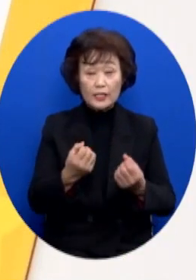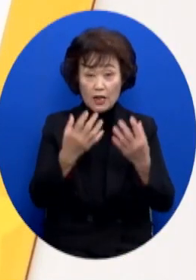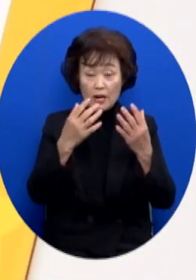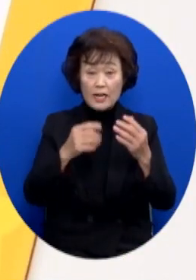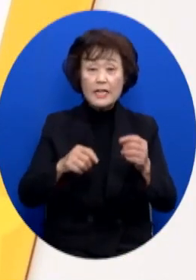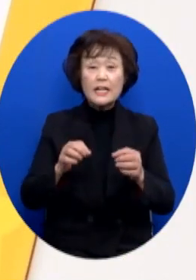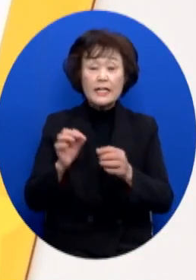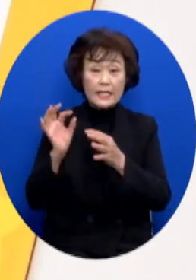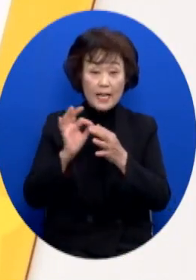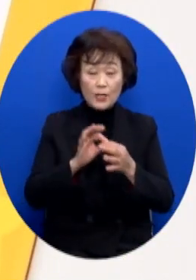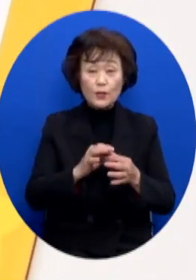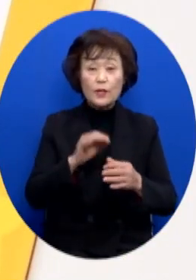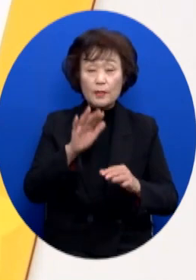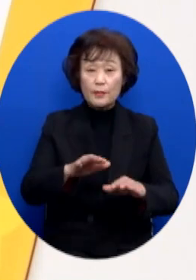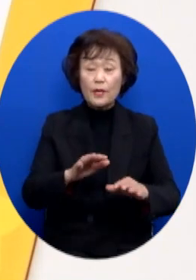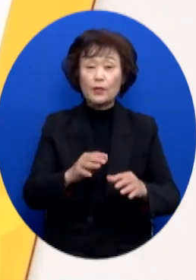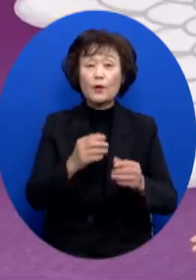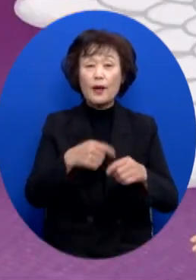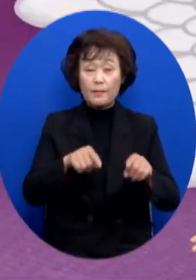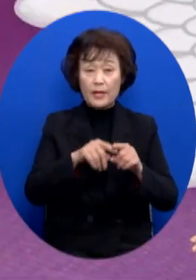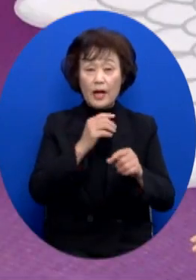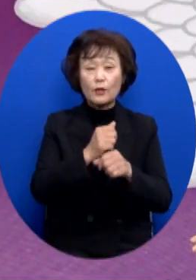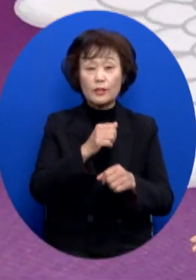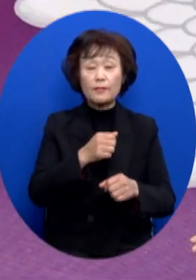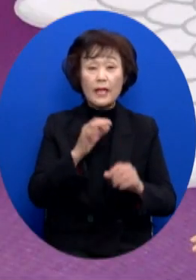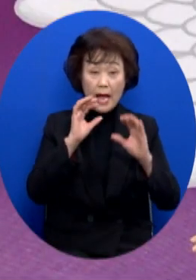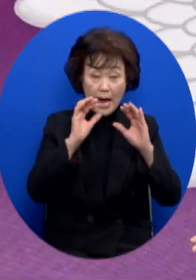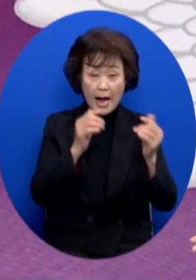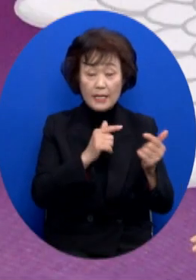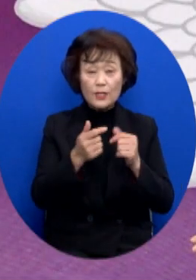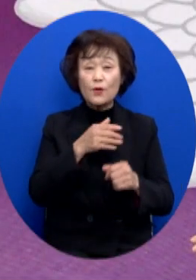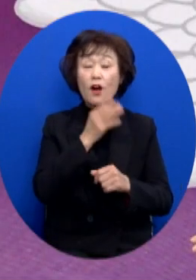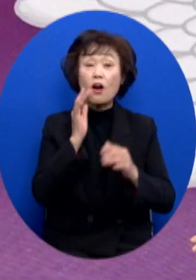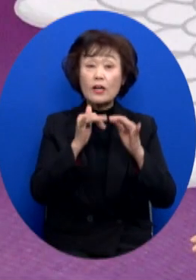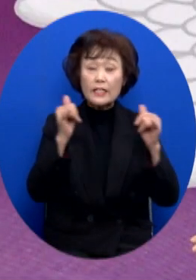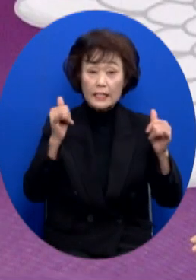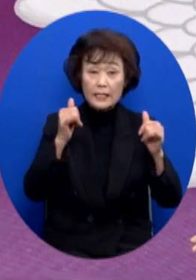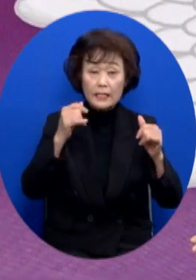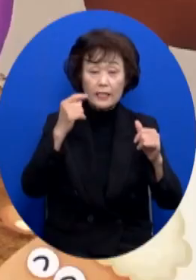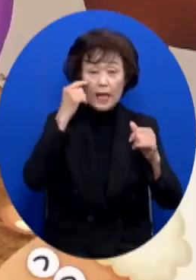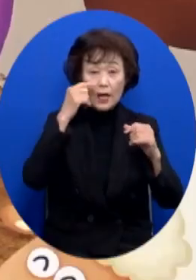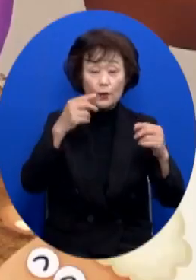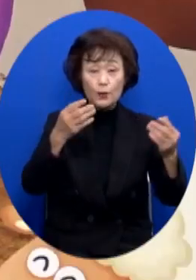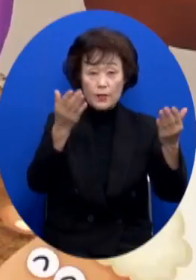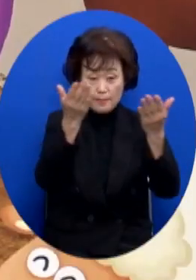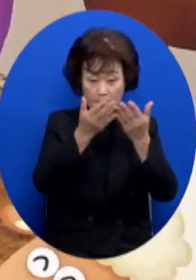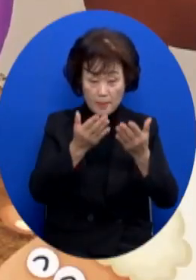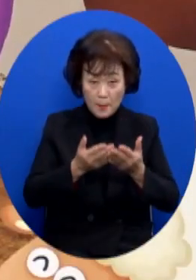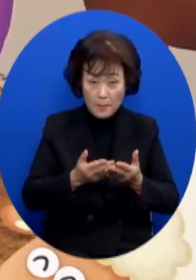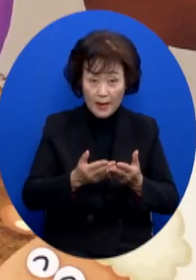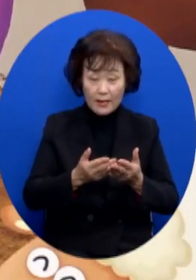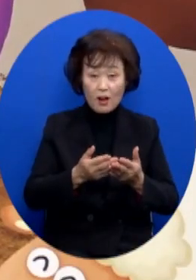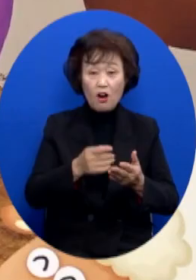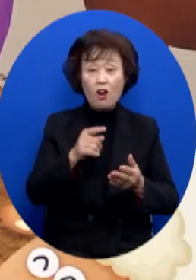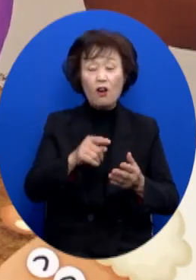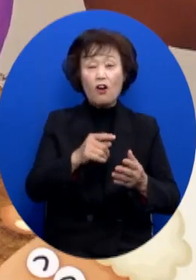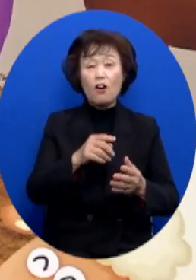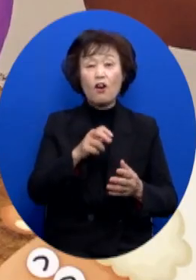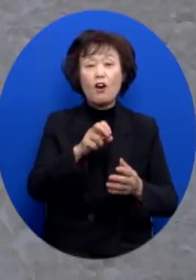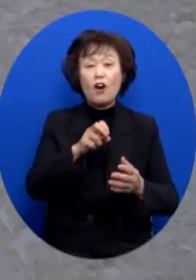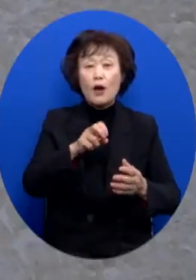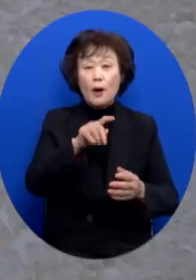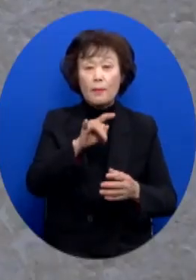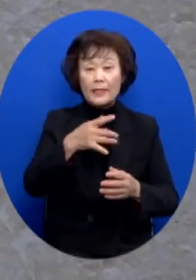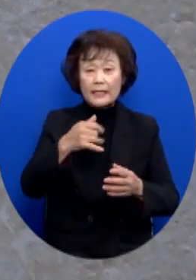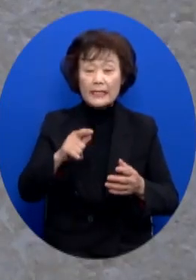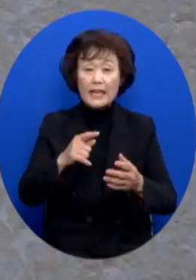한국장로교 출판사는 어린이와 시니어의 눈높이에 맞춰 기독 작가 램브란트의 작품을 선택했습니다 작가